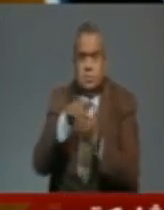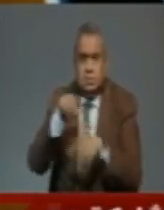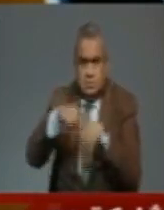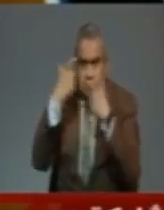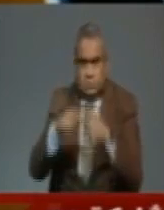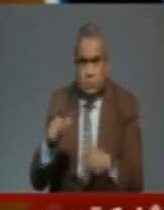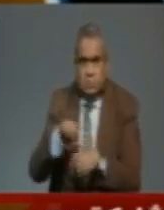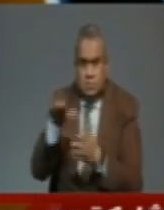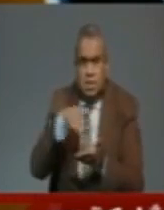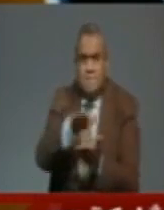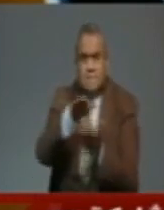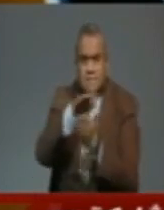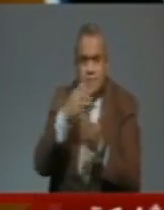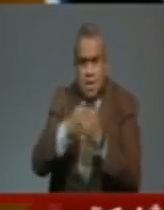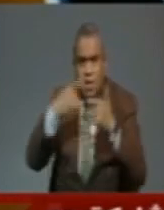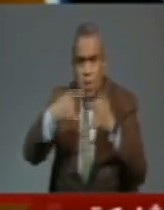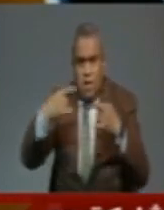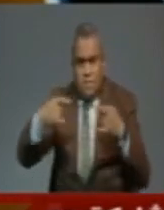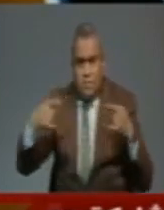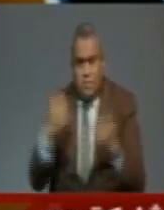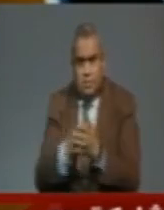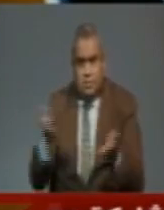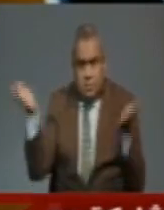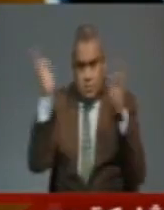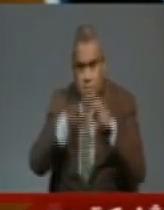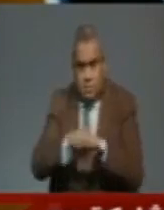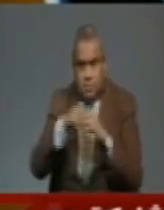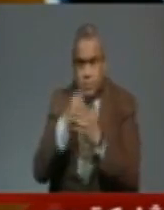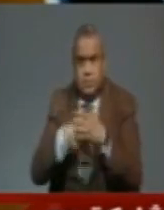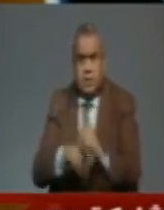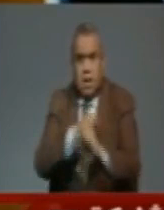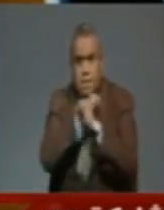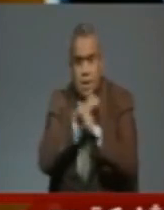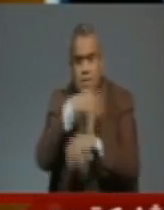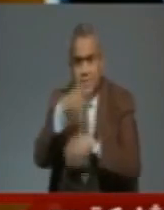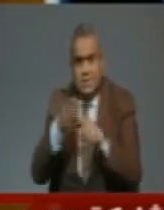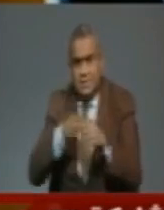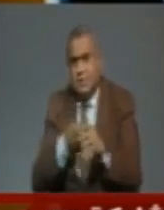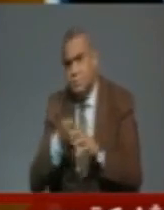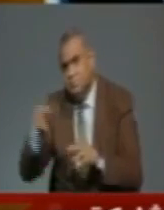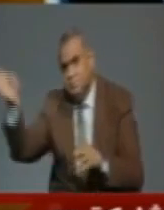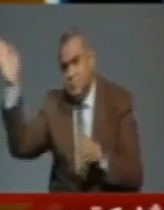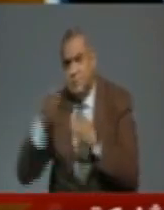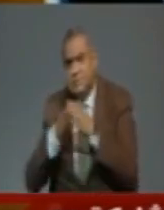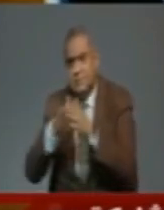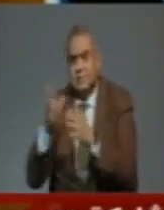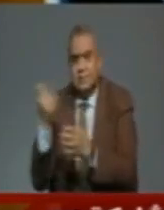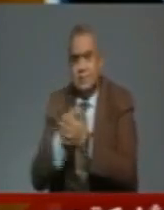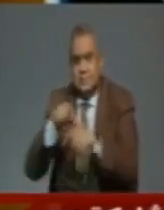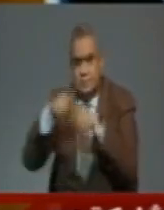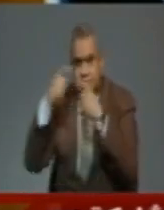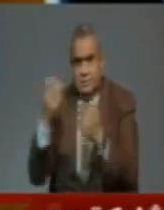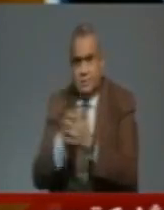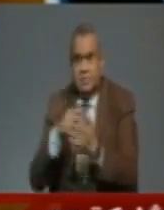تتفرغ تترص على ركات وفي مخزن، والحاويه ترجع تاني تروح بلدها او تروح على المركب بتاعتها عشان ما